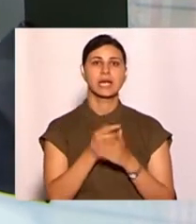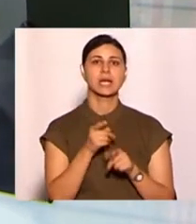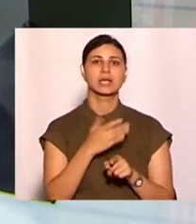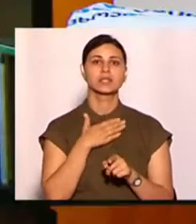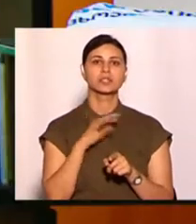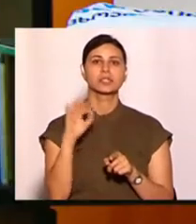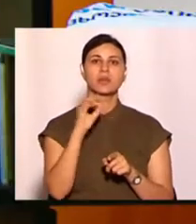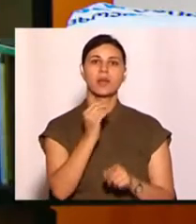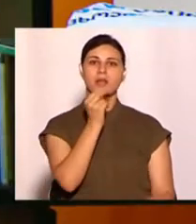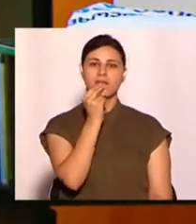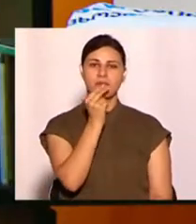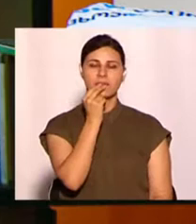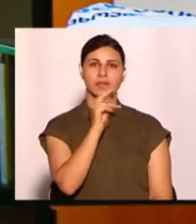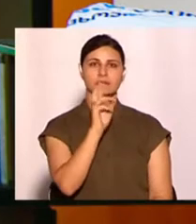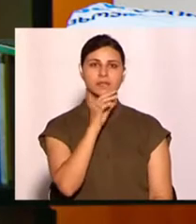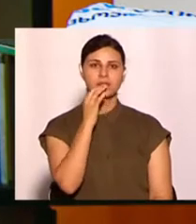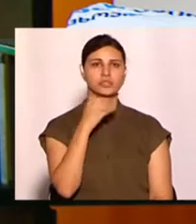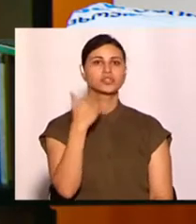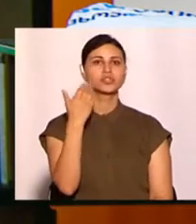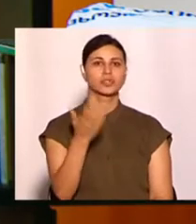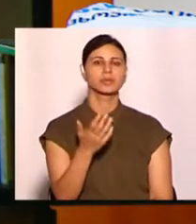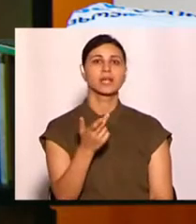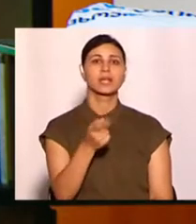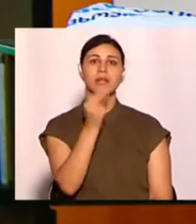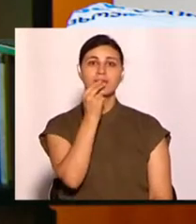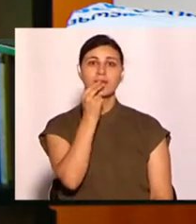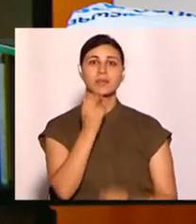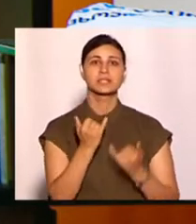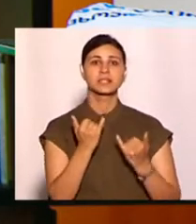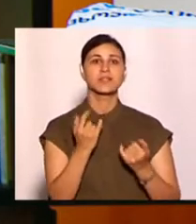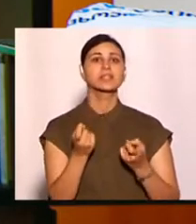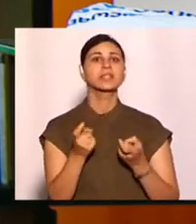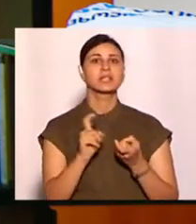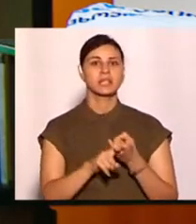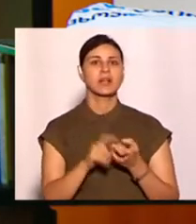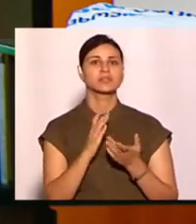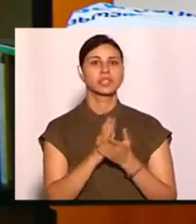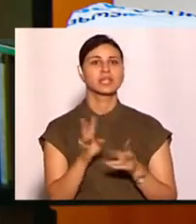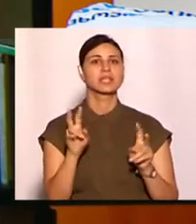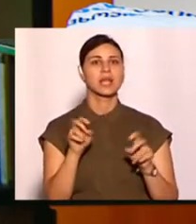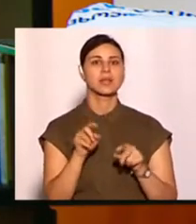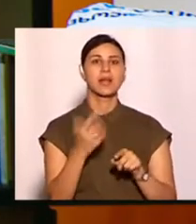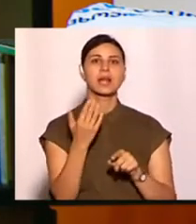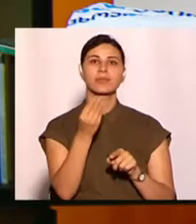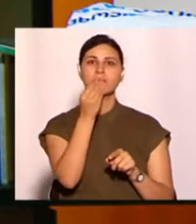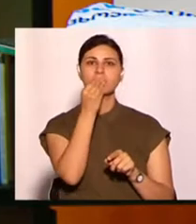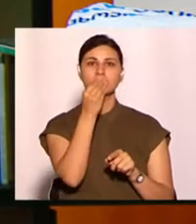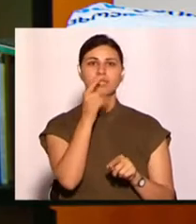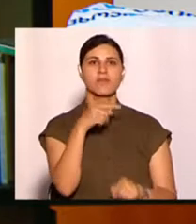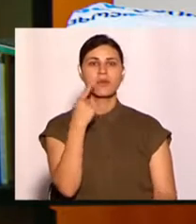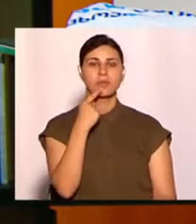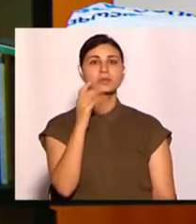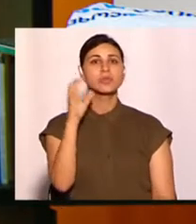ეძღვნება კვებას და სხვათა შორის კვებას ღევანდელ თემასთან არის დაკავშირებული. რამდენიმე პროდუქცია ყურადღება